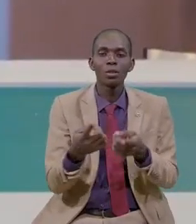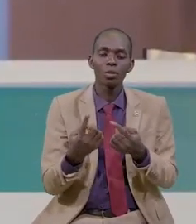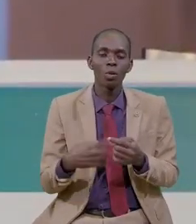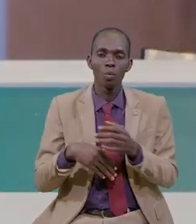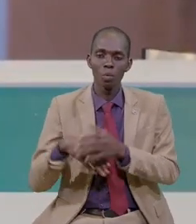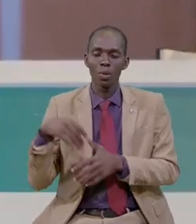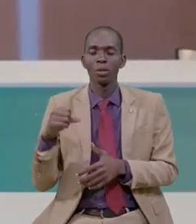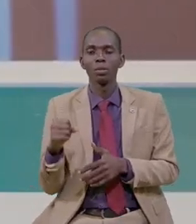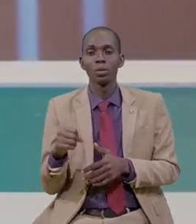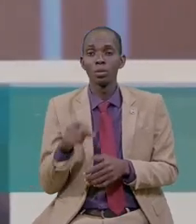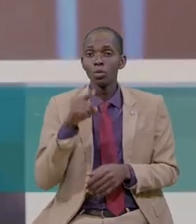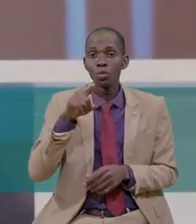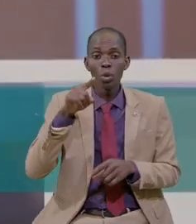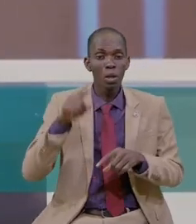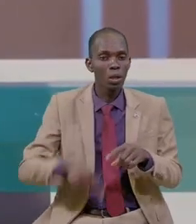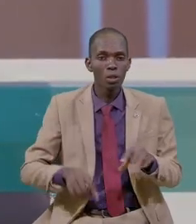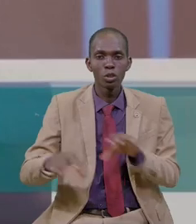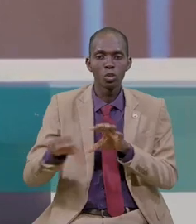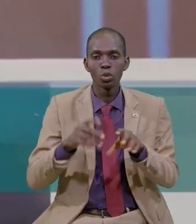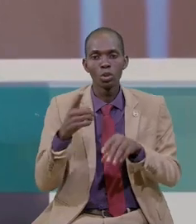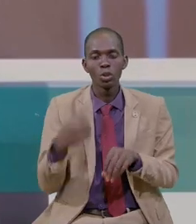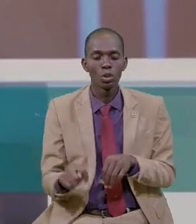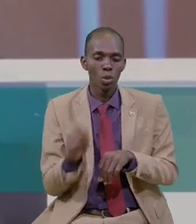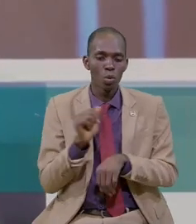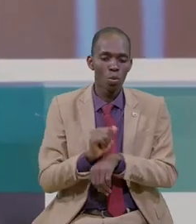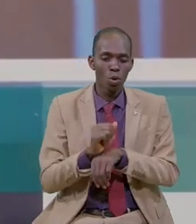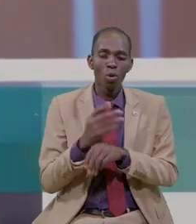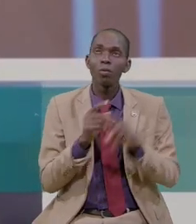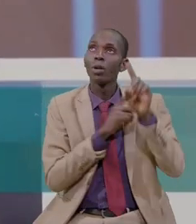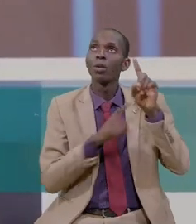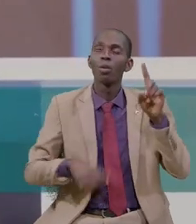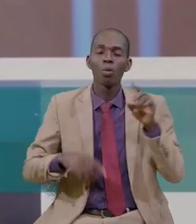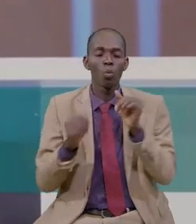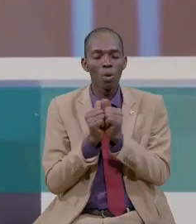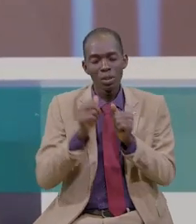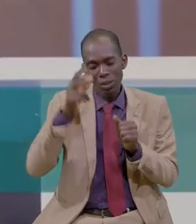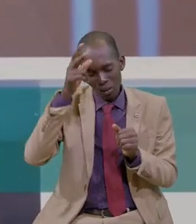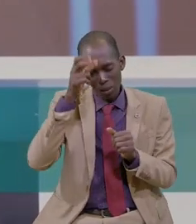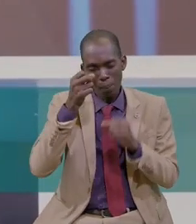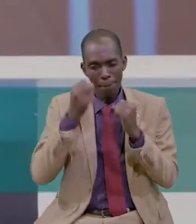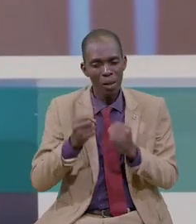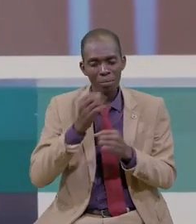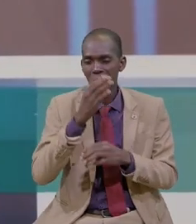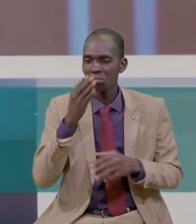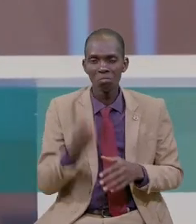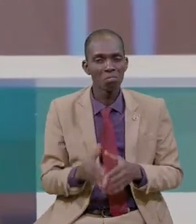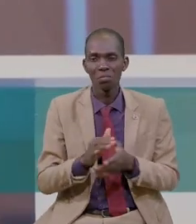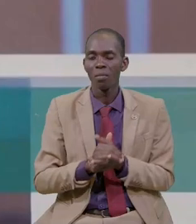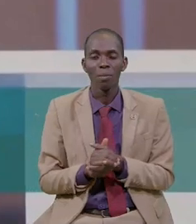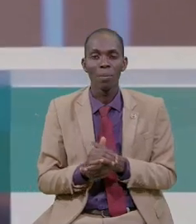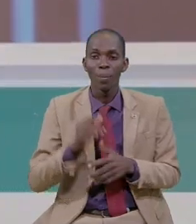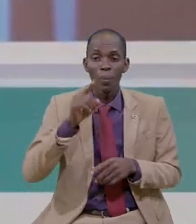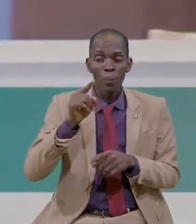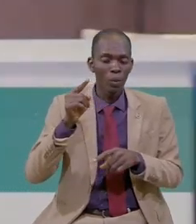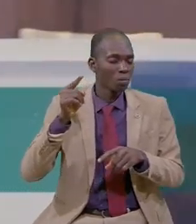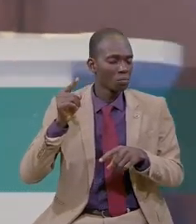pas faire l'œuvre du Seigneur avec la puissance de Satan. Vous ne pouvez